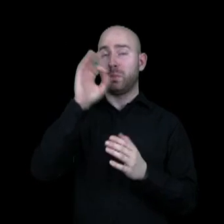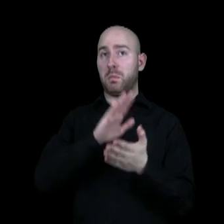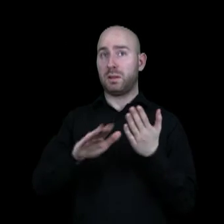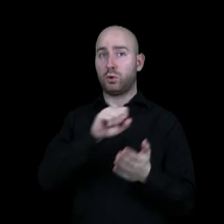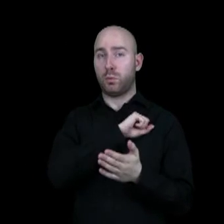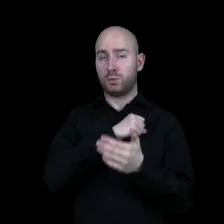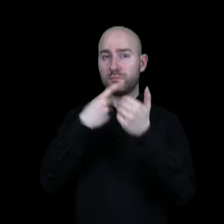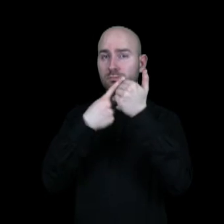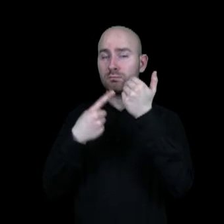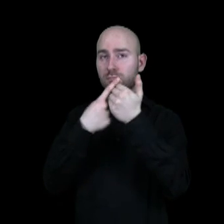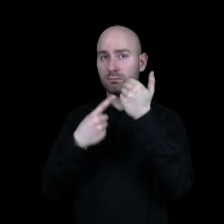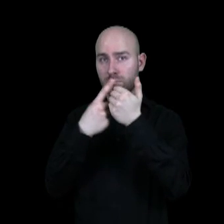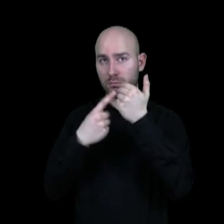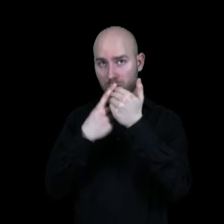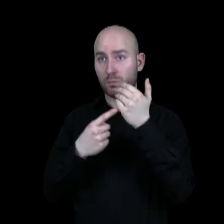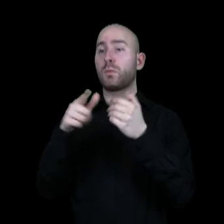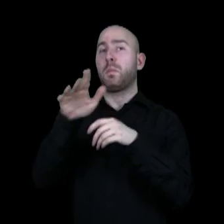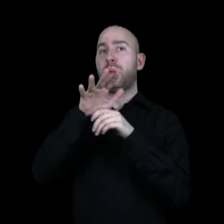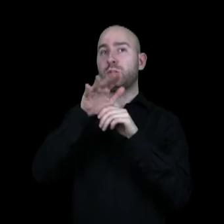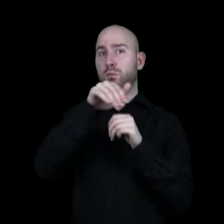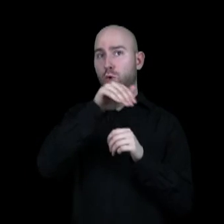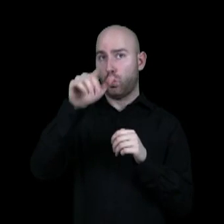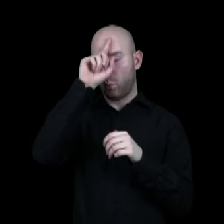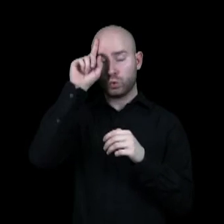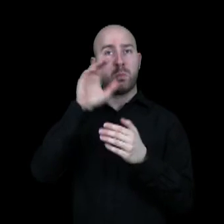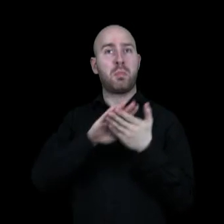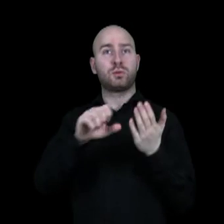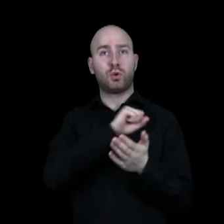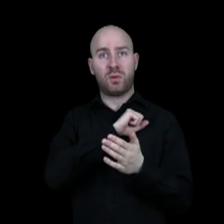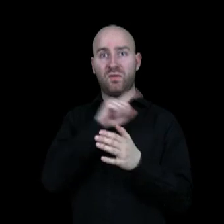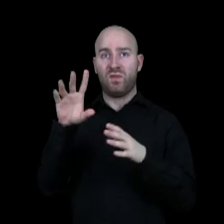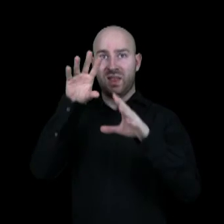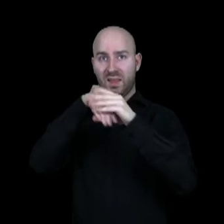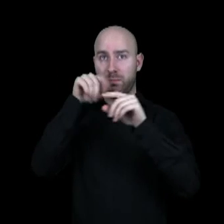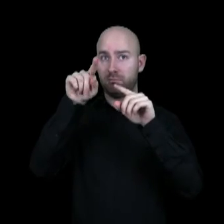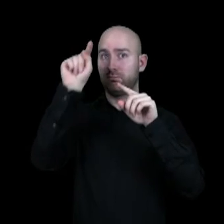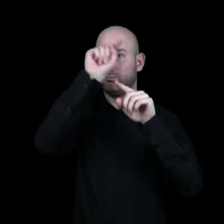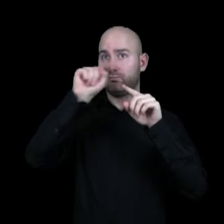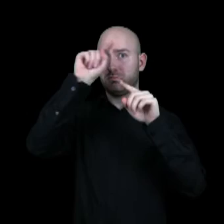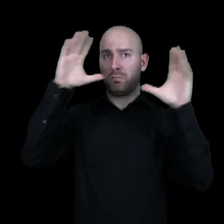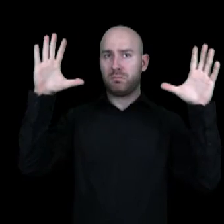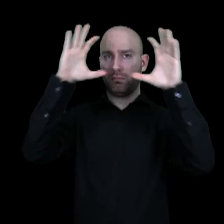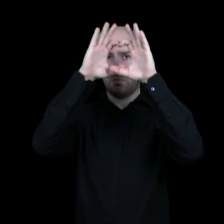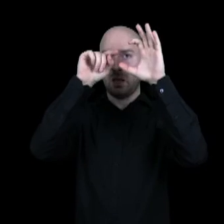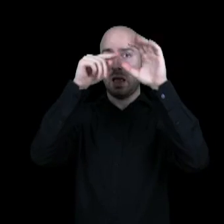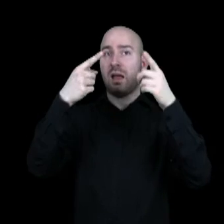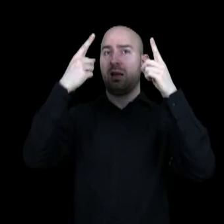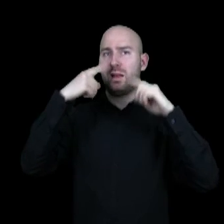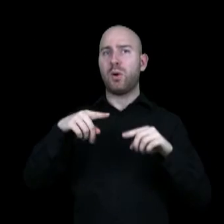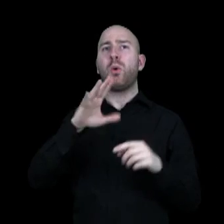W tym przykładzie żeby obliczyć stopę bezrobocia 15 milionów bezrobotnych umieścimy w liczniku